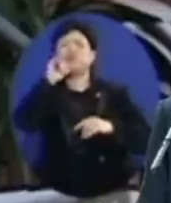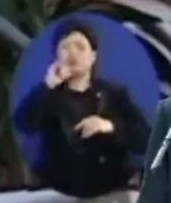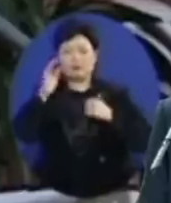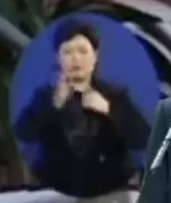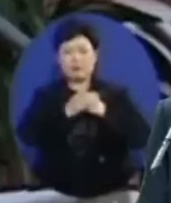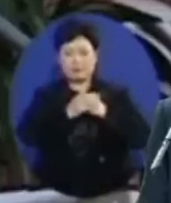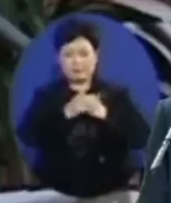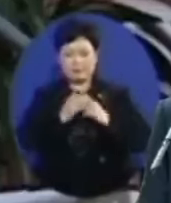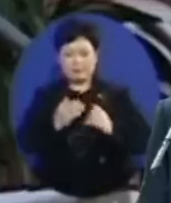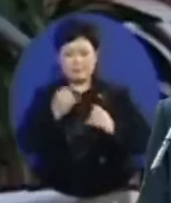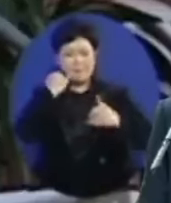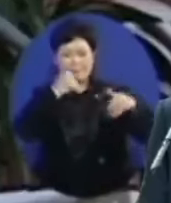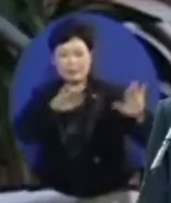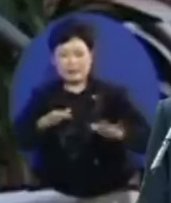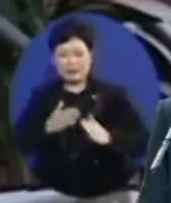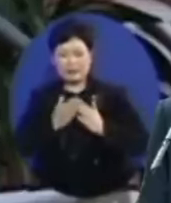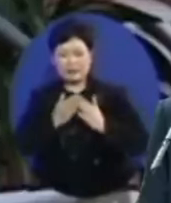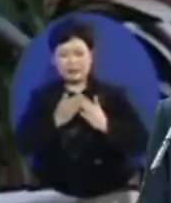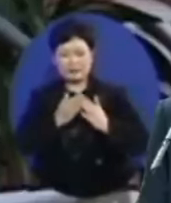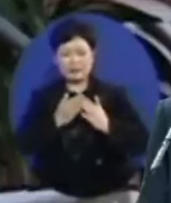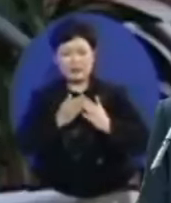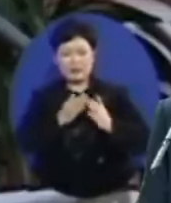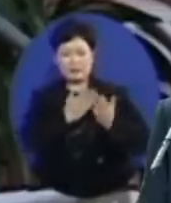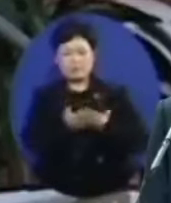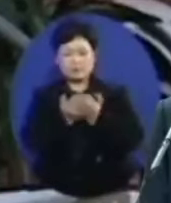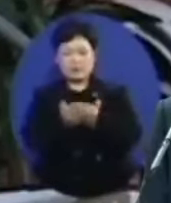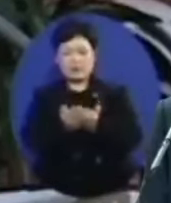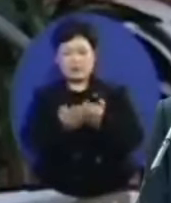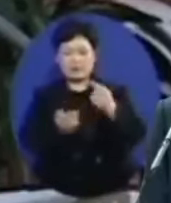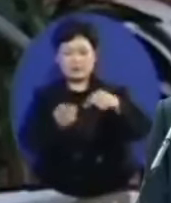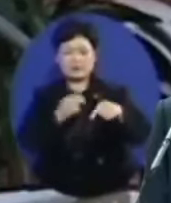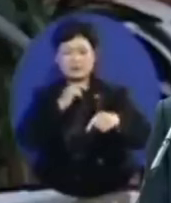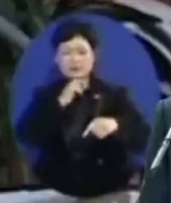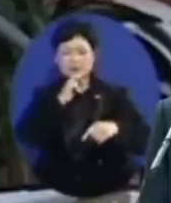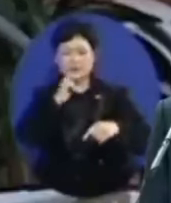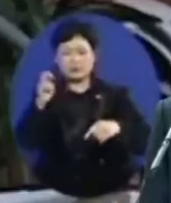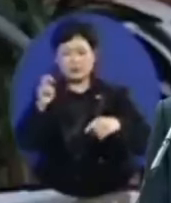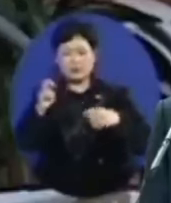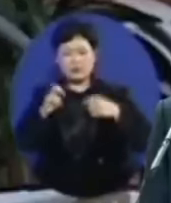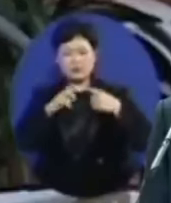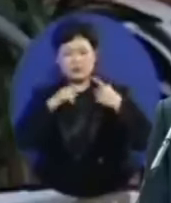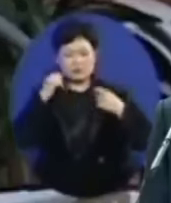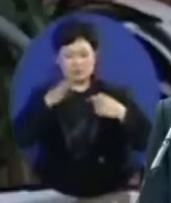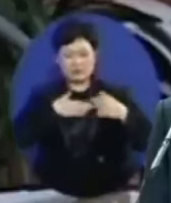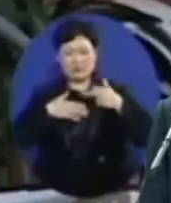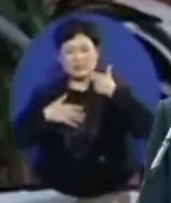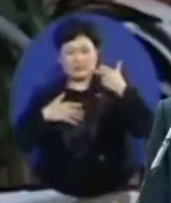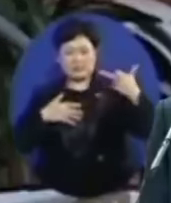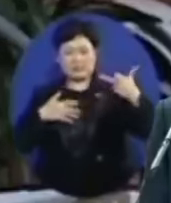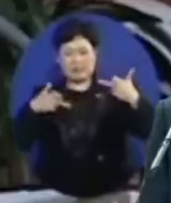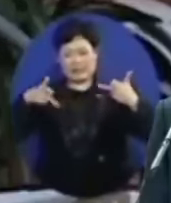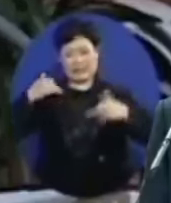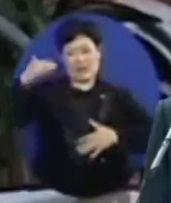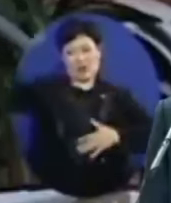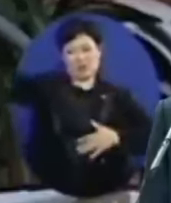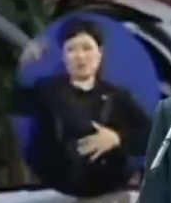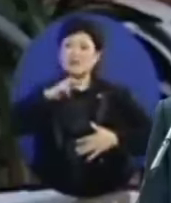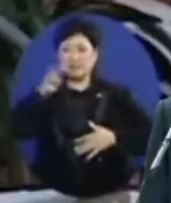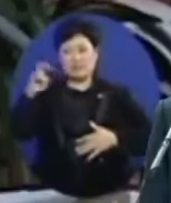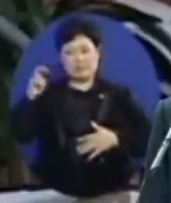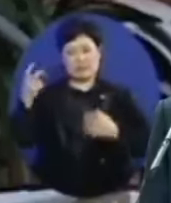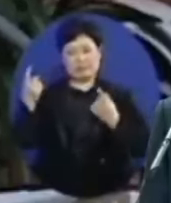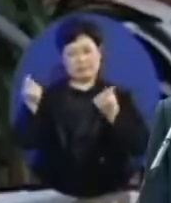그때는 20살 된 애들만 불렀는데 나는 17살이었는데 키가 컸기 때문에 20살 같이